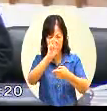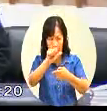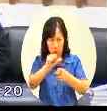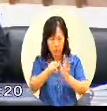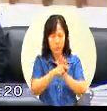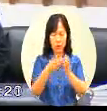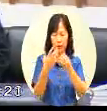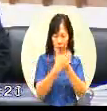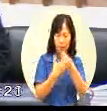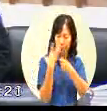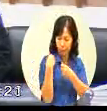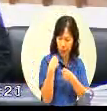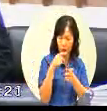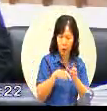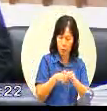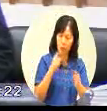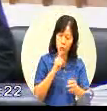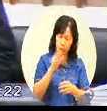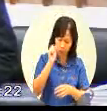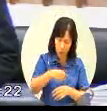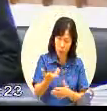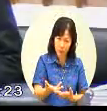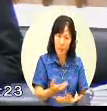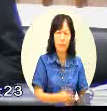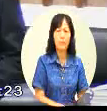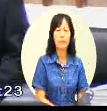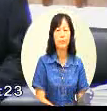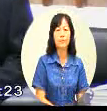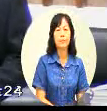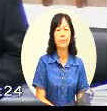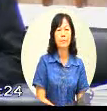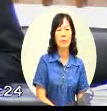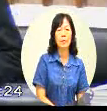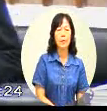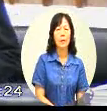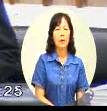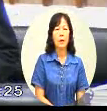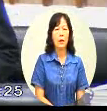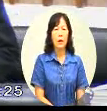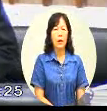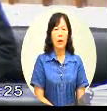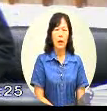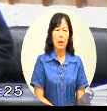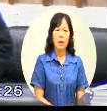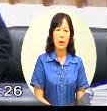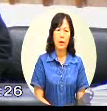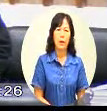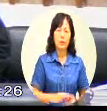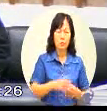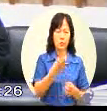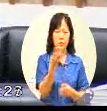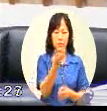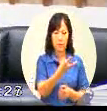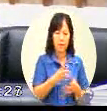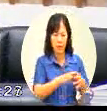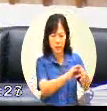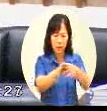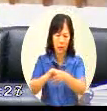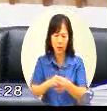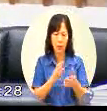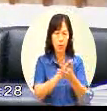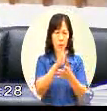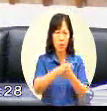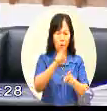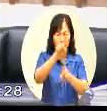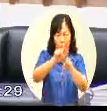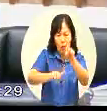状。你同不同意我的主张？ 因为跟萧远 报告，就是这三个之间的联动关系才不会越